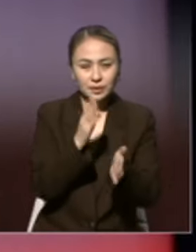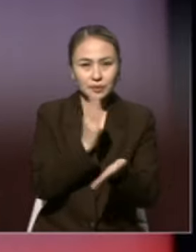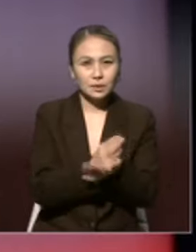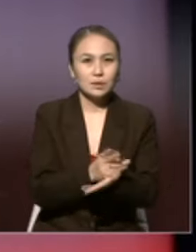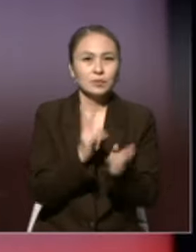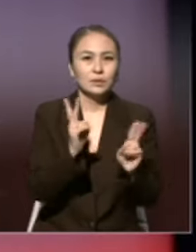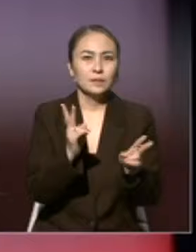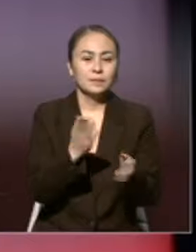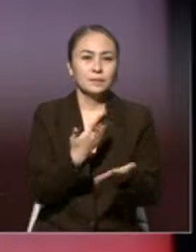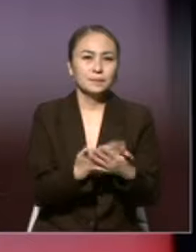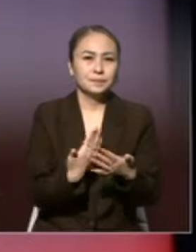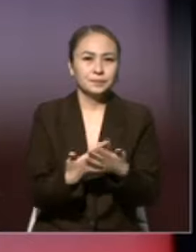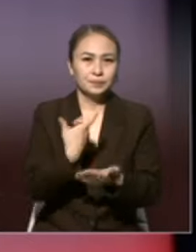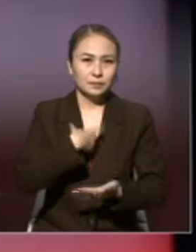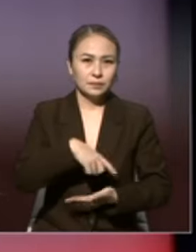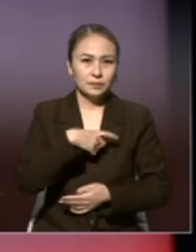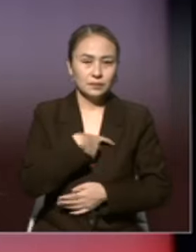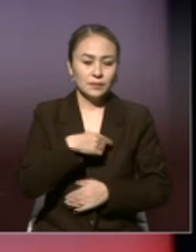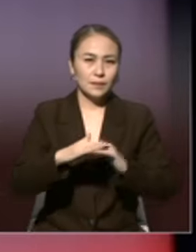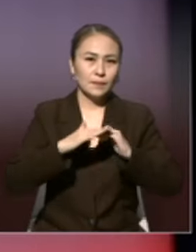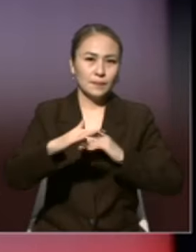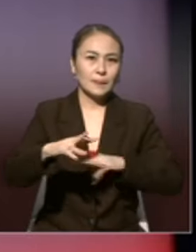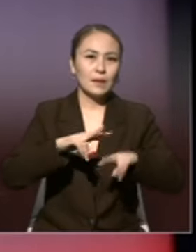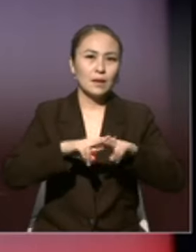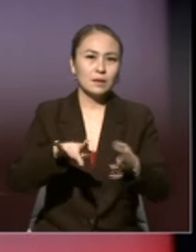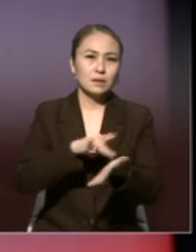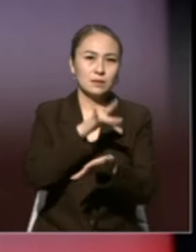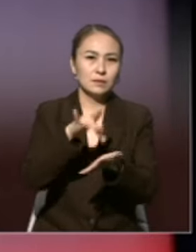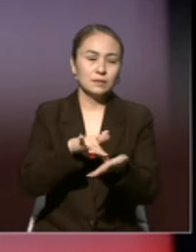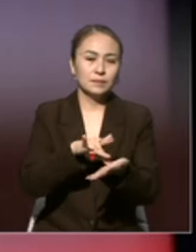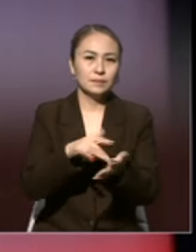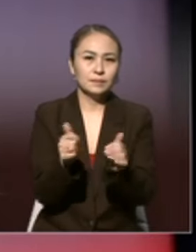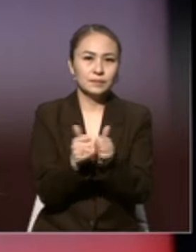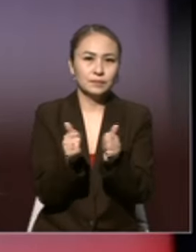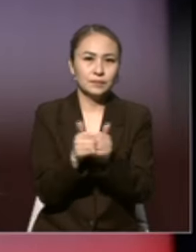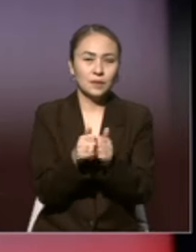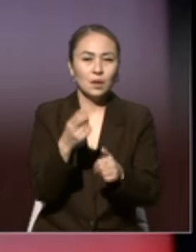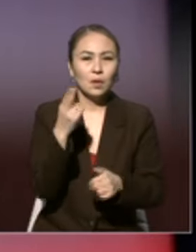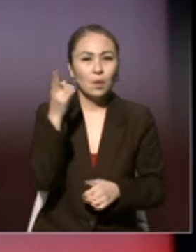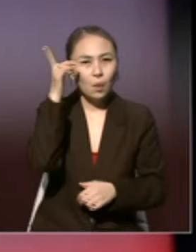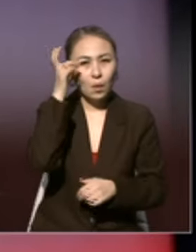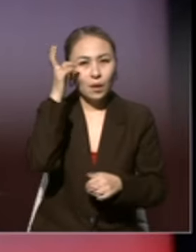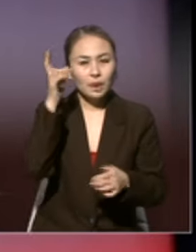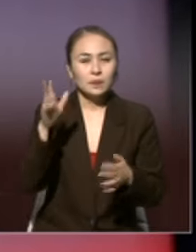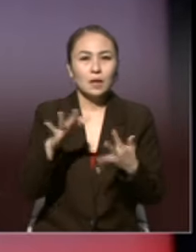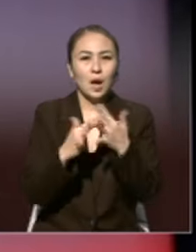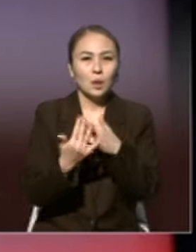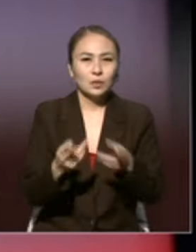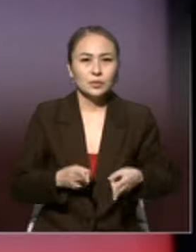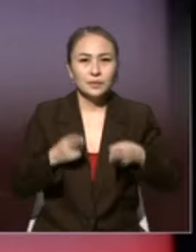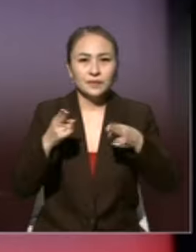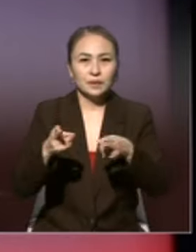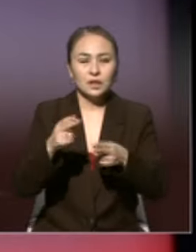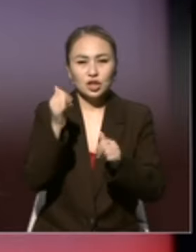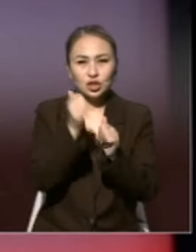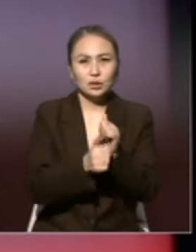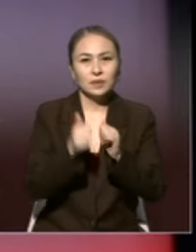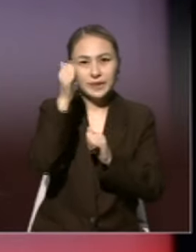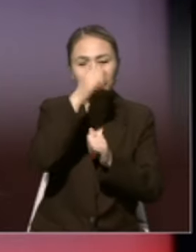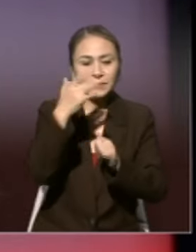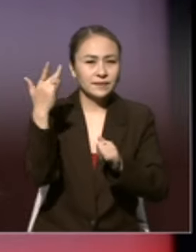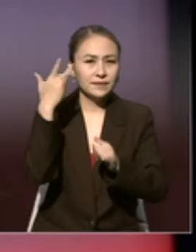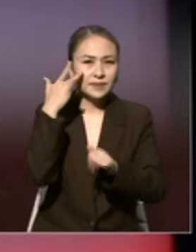тиісінше мысалы біз өзіміз осы Астана қаласының тура жанында тұрған Қоянды ауылына бардық. Осы ауыл жыл сайын батады